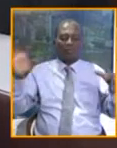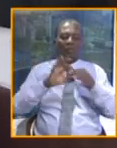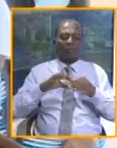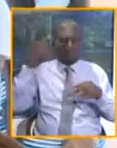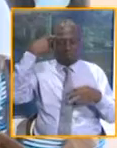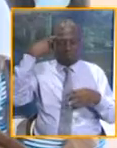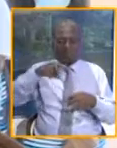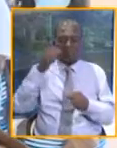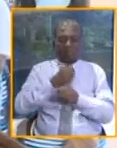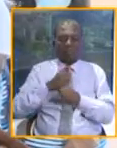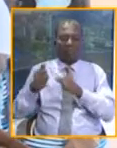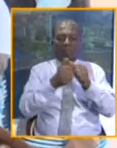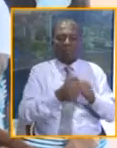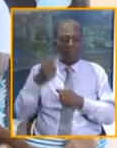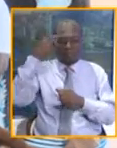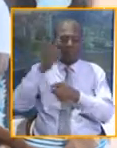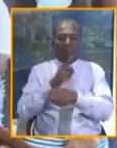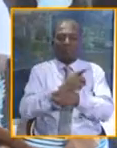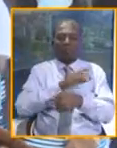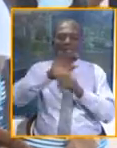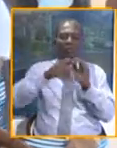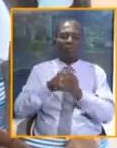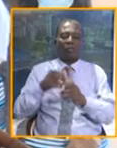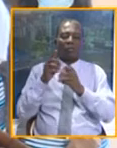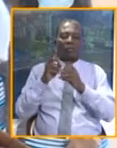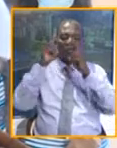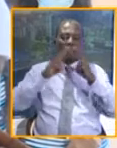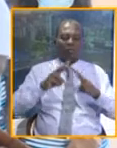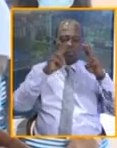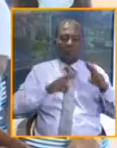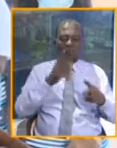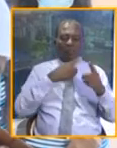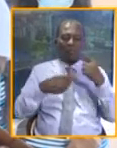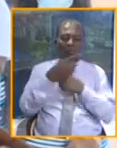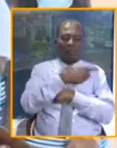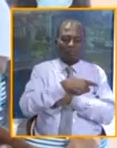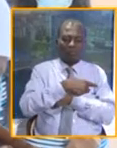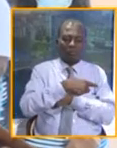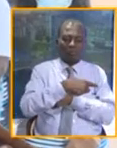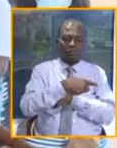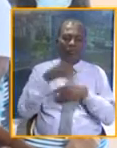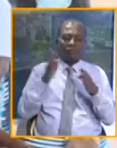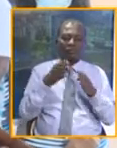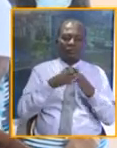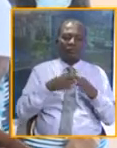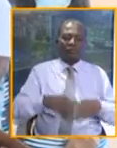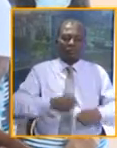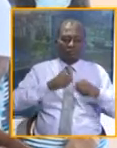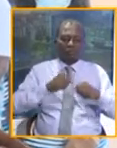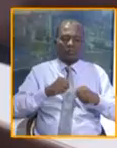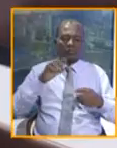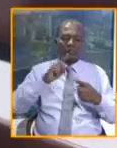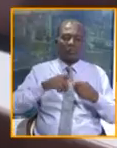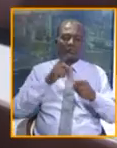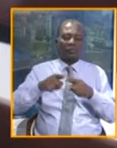de travailler ensemble pour développer tous les villages. Et aujourd'hui, la rencontre de ce jour également répond à une volonté de redynamiser